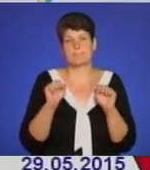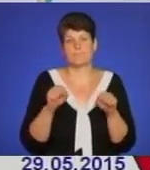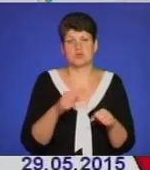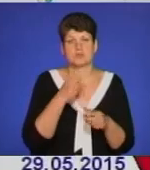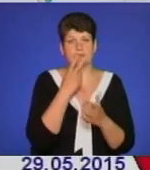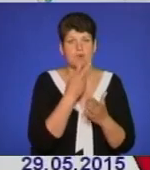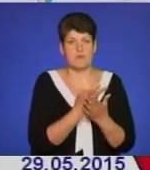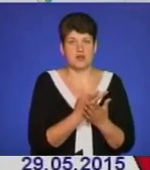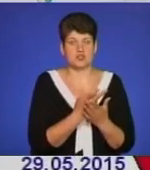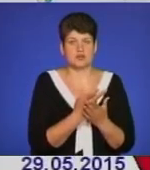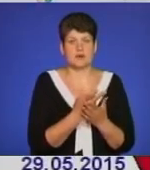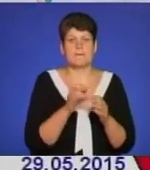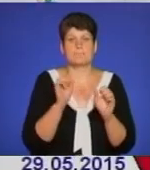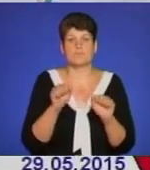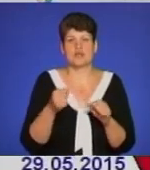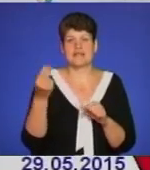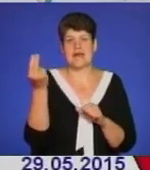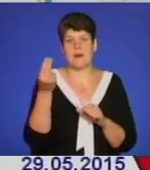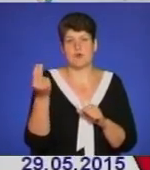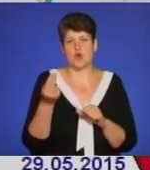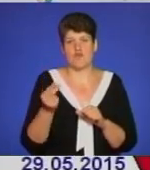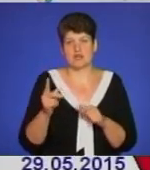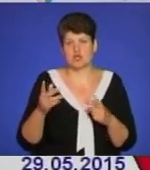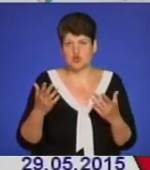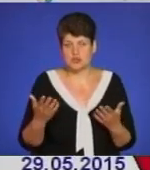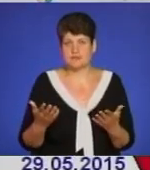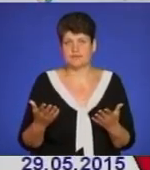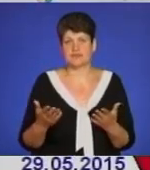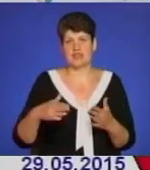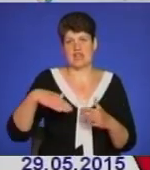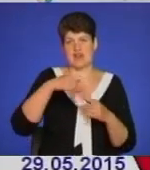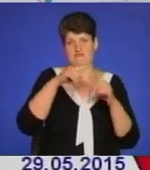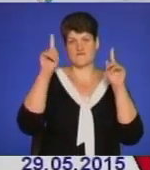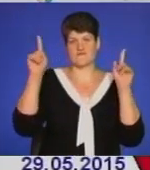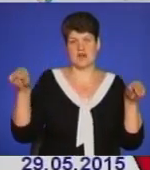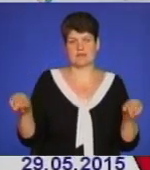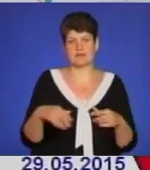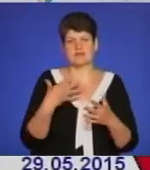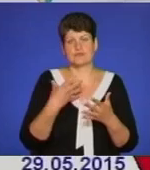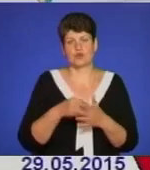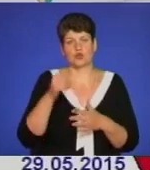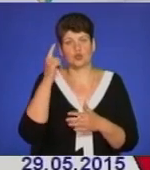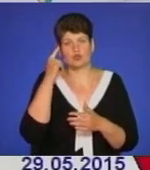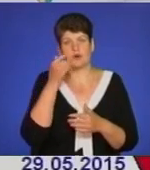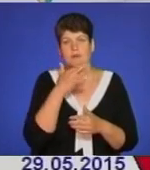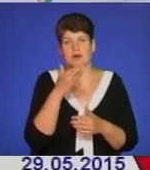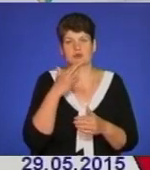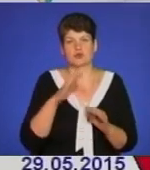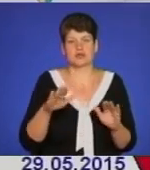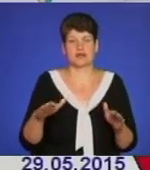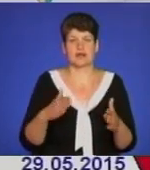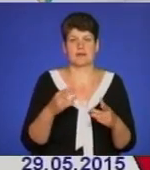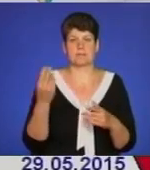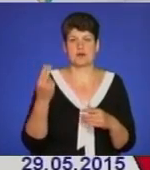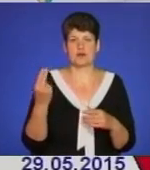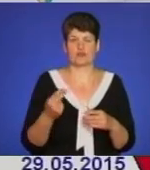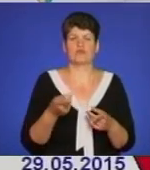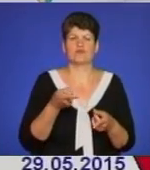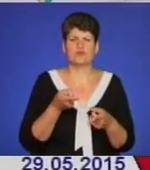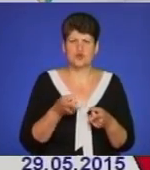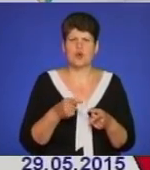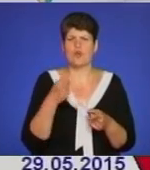побачити, можливість намалювати щось, так, на ватманах, якусь свою думку. Так. Багато дітей малює, що приємно. В цьому році в